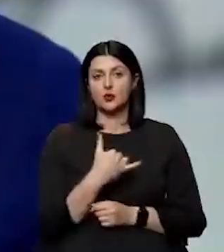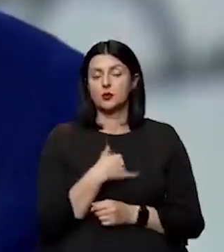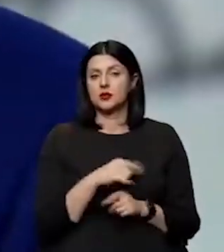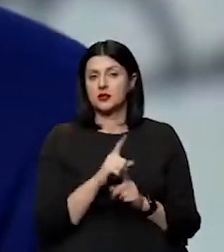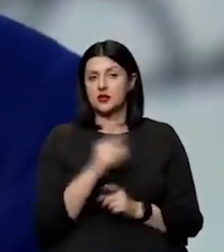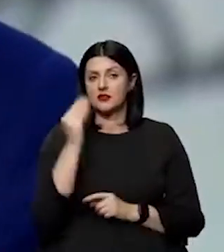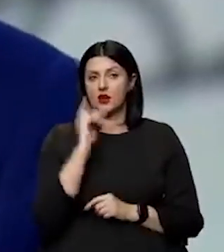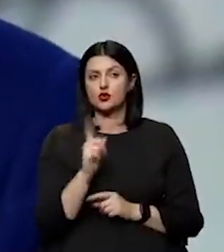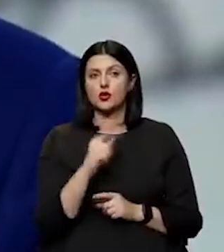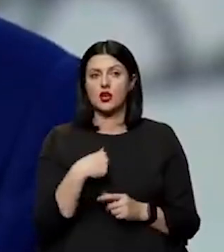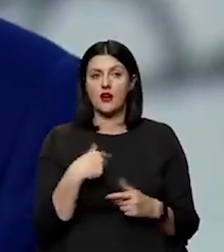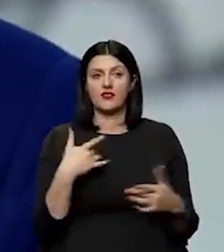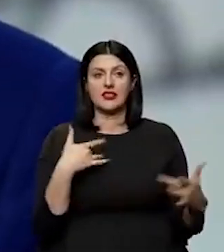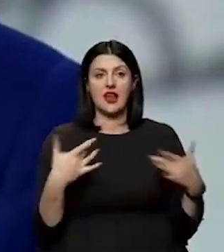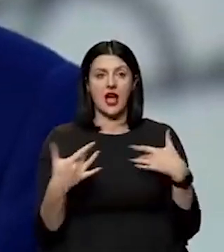враження, що я в театрі абсурду.